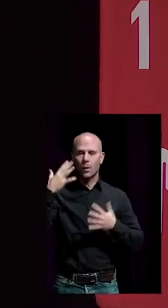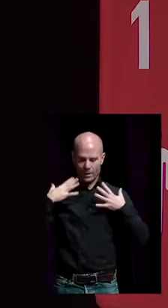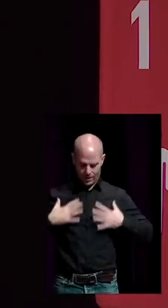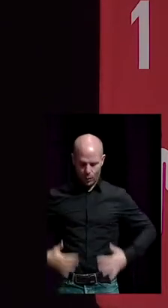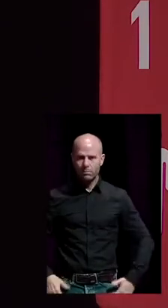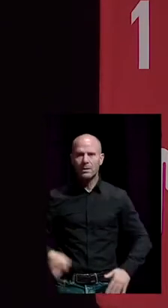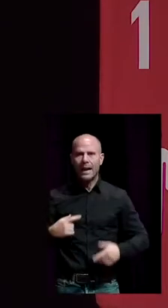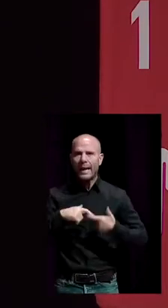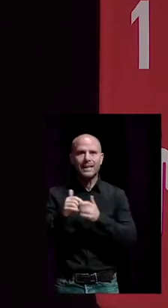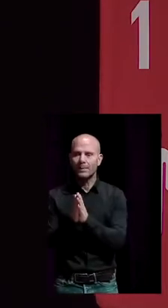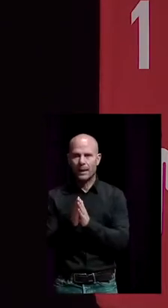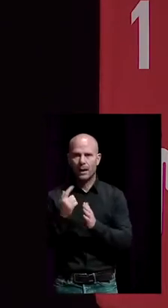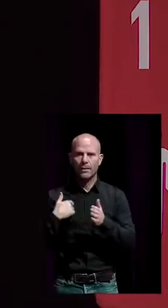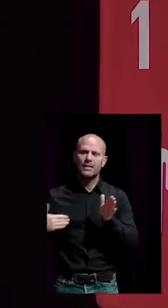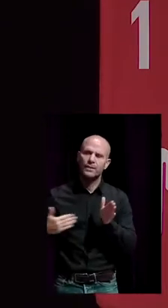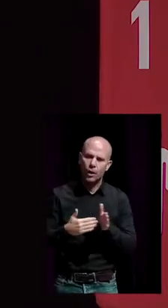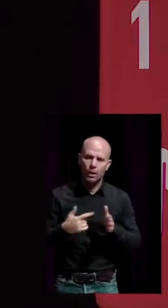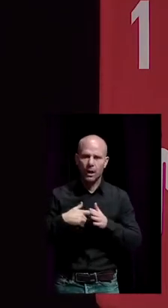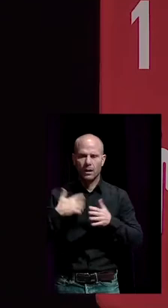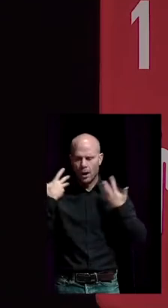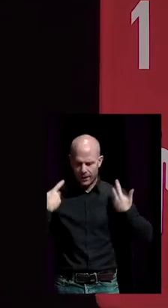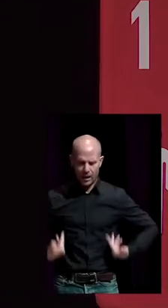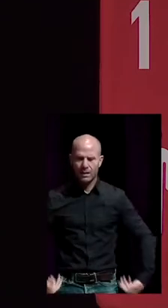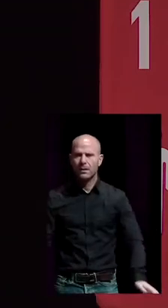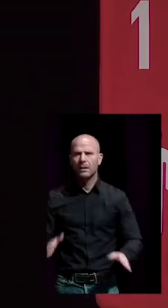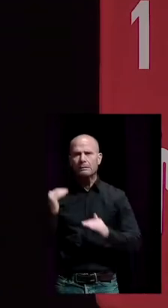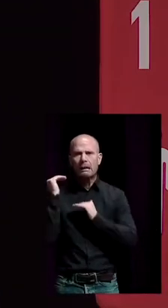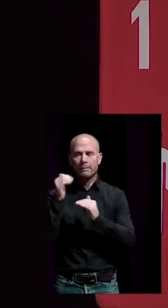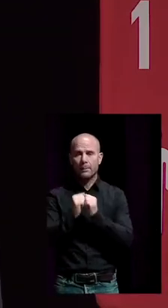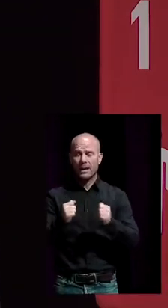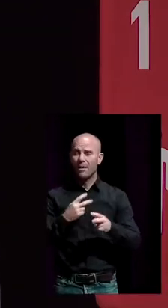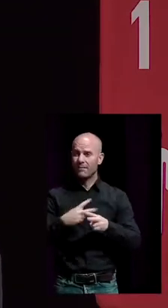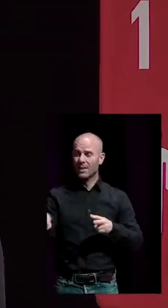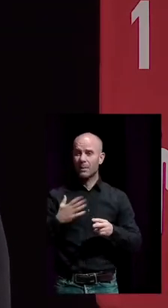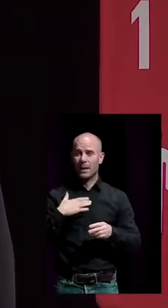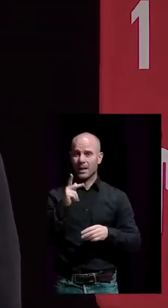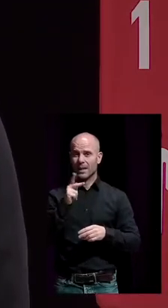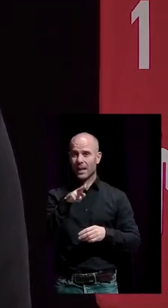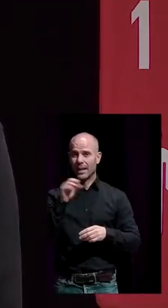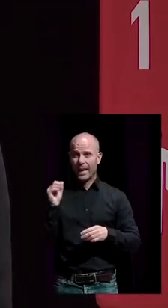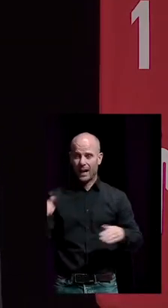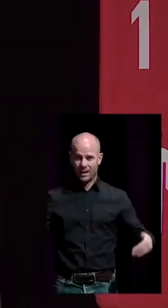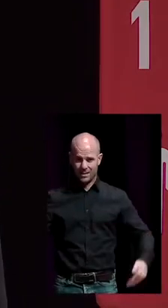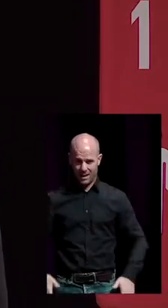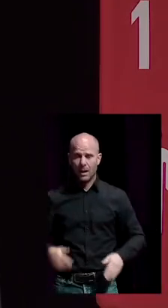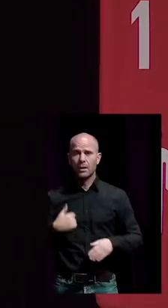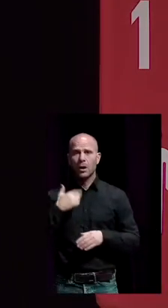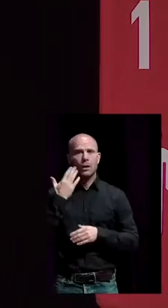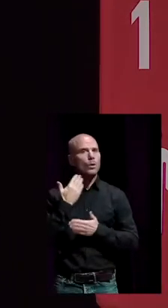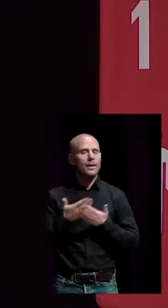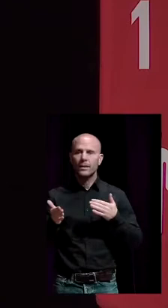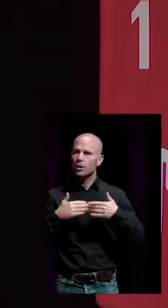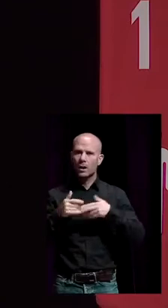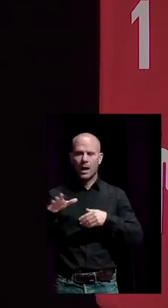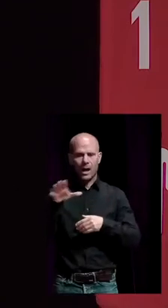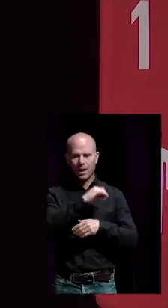med. Och jag var skadad. Jag var skadad överallt nästan. Men allra värst var det mina knän. Så jag kunde liksom inte göra de här